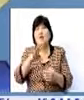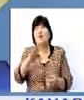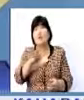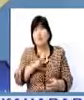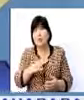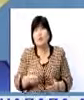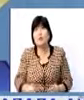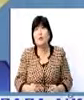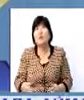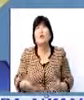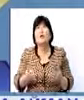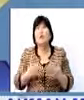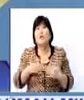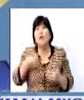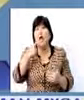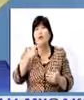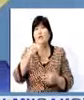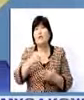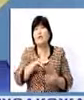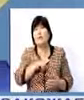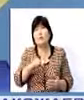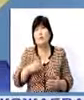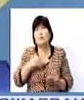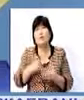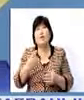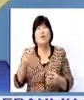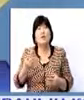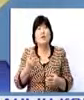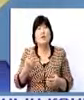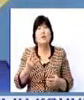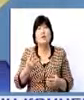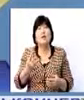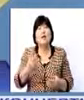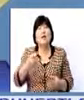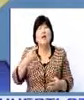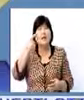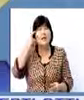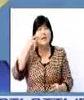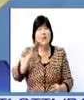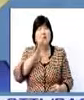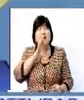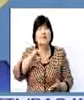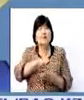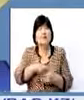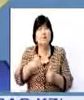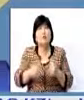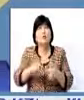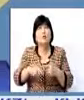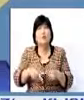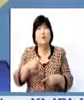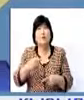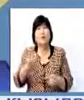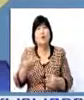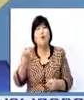жарыс. Мен айта кетсем, өзім көзім жайлы бірінші сұхбатым қырғыз қызы болды. Содан кейінгі талон